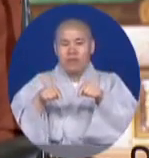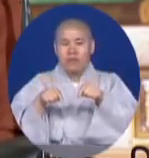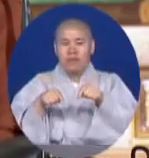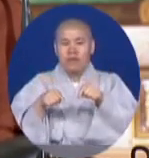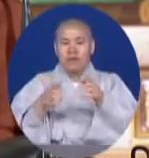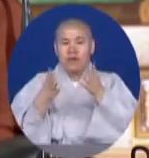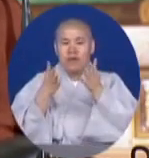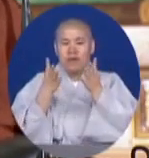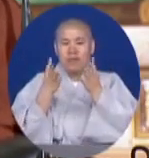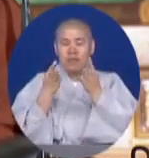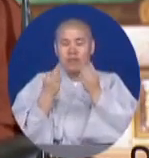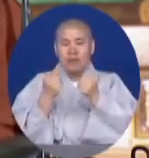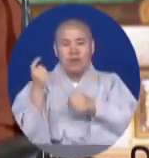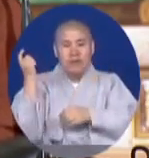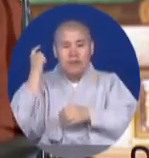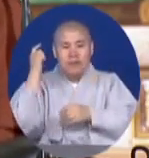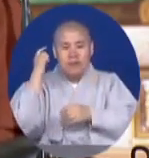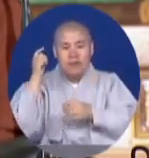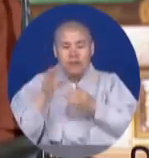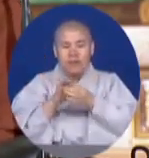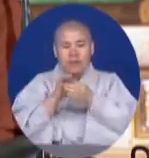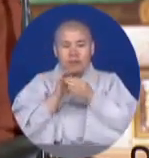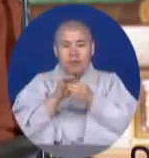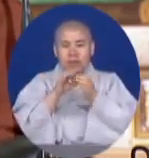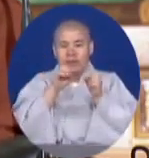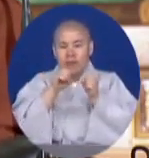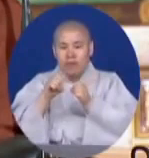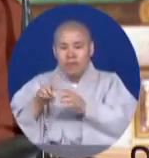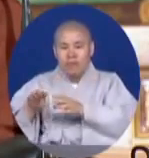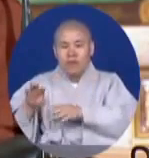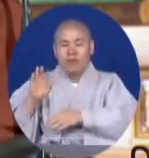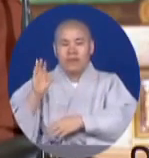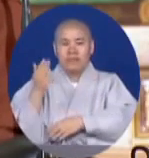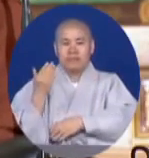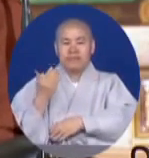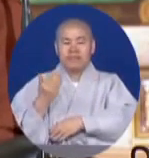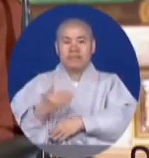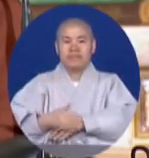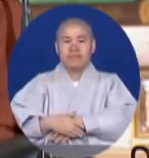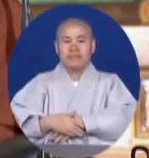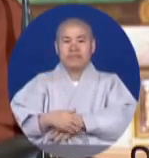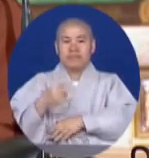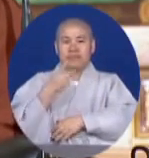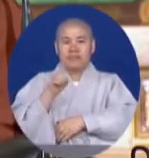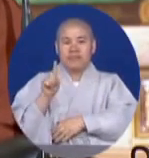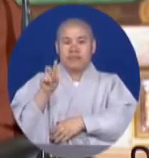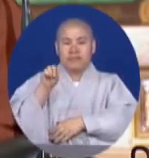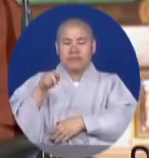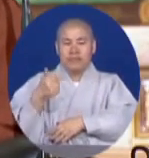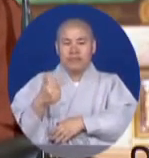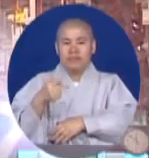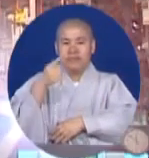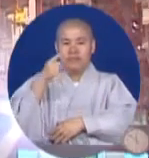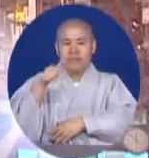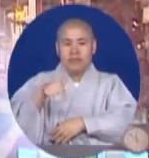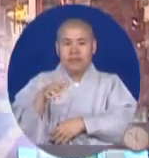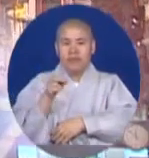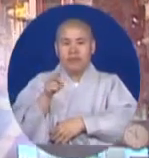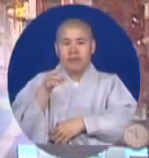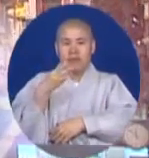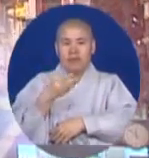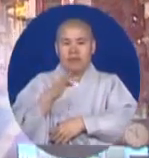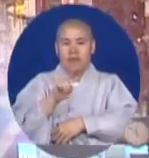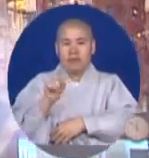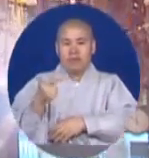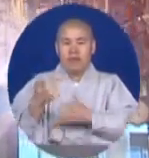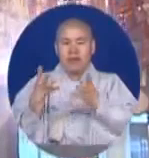다문을 통해서 버리게 된다 이 뜻입니다. 다무는 득열반이라